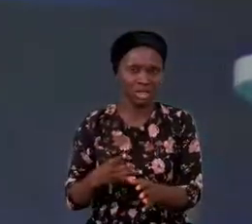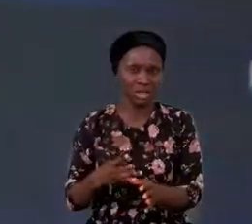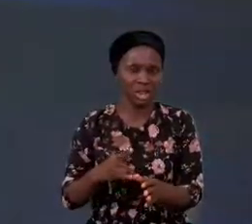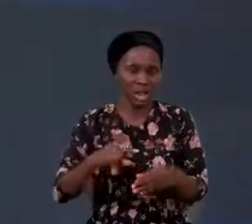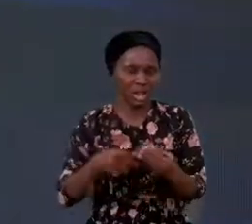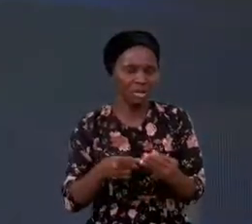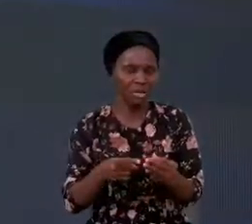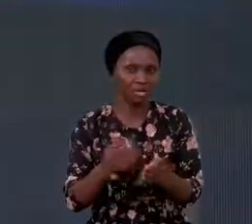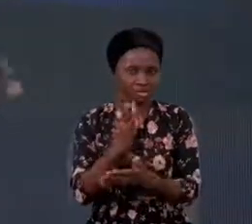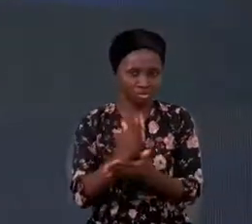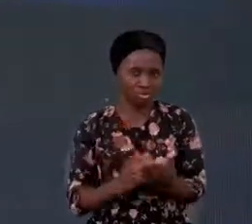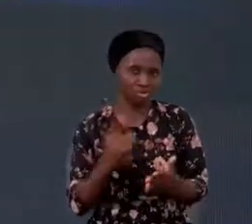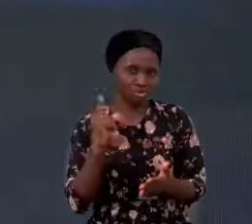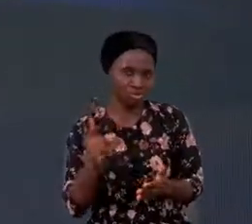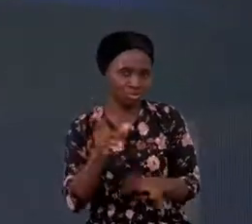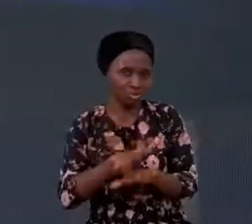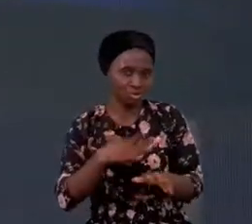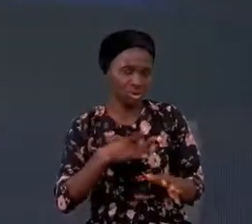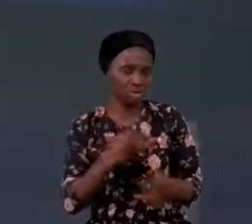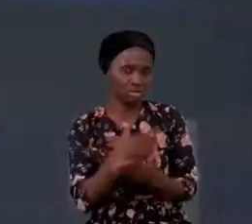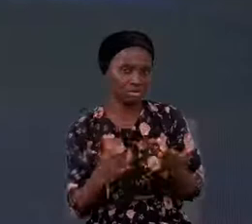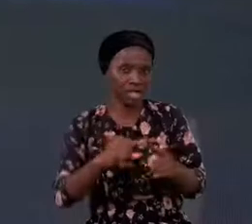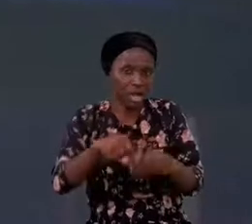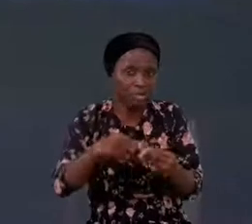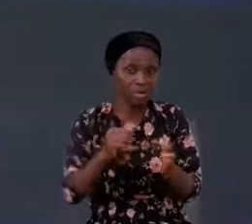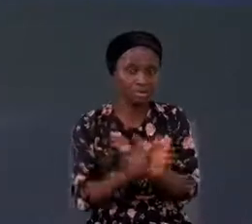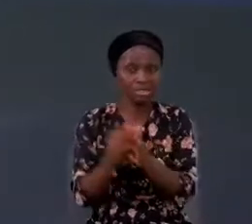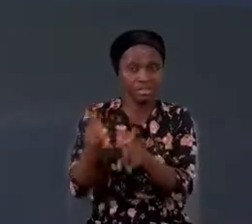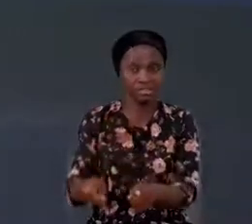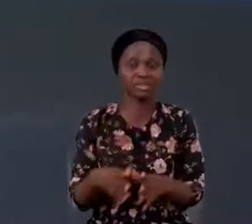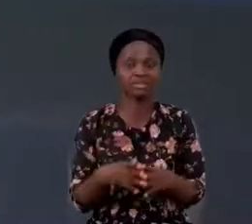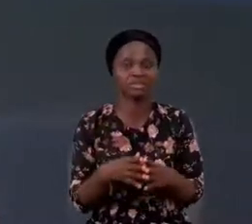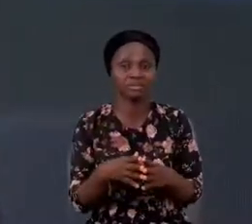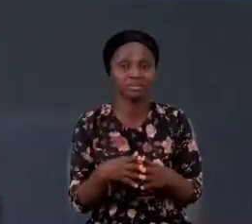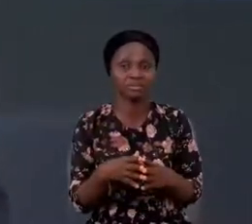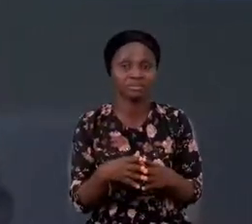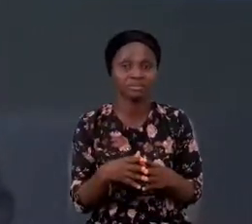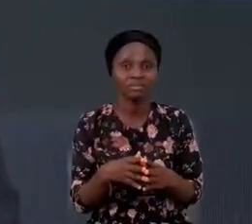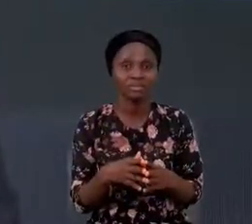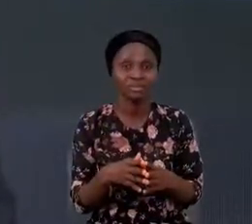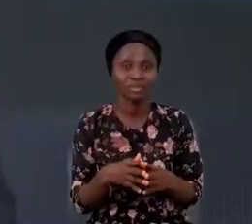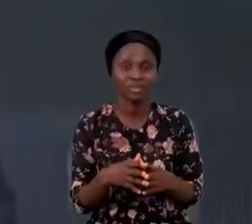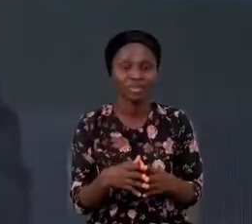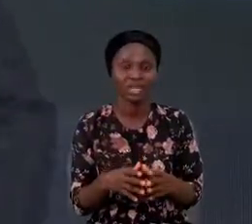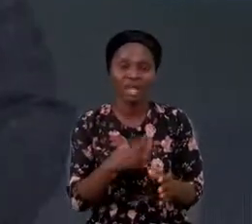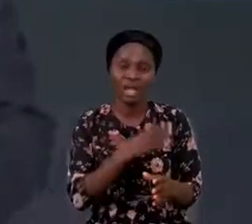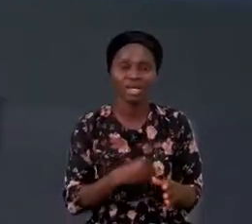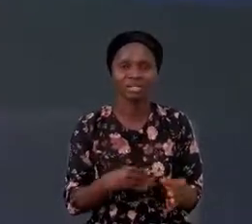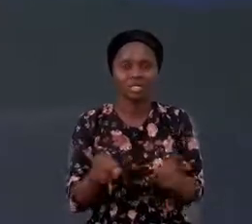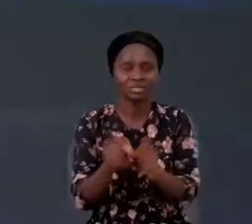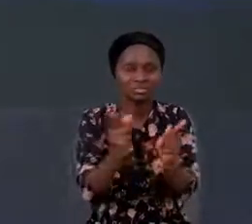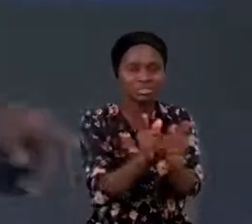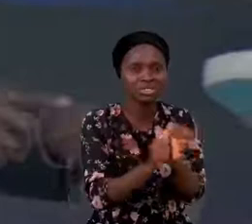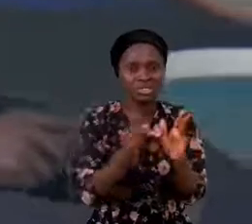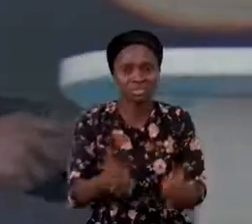personne, vous interagissez. Et comme vous discutez ensemble et vous partagez des idées, même si au départ tu ne l'aimes pas, tu ne l'as